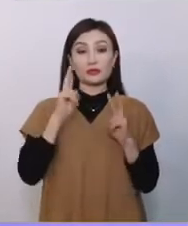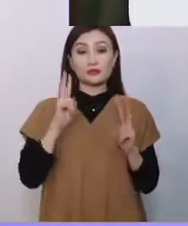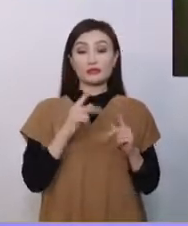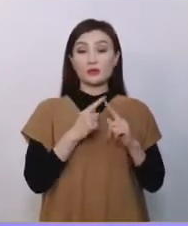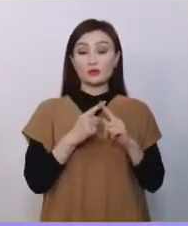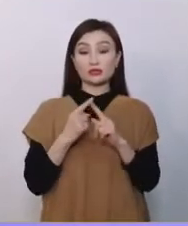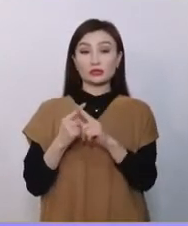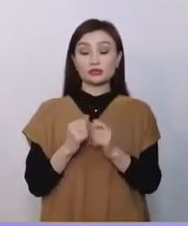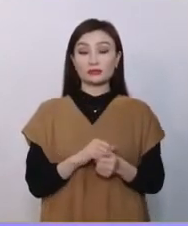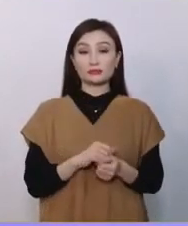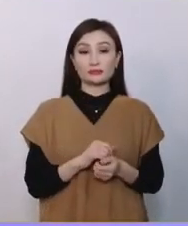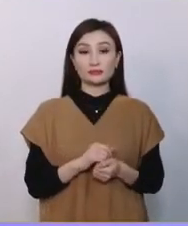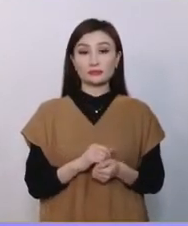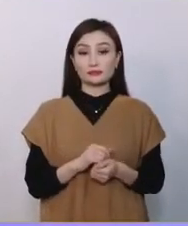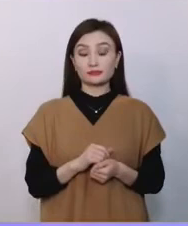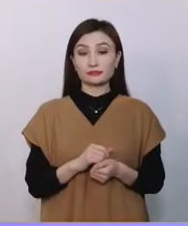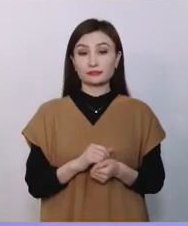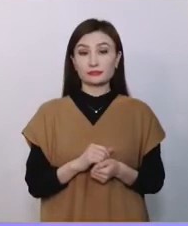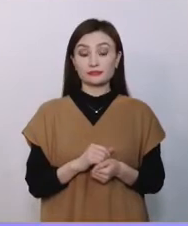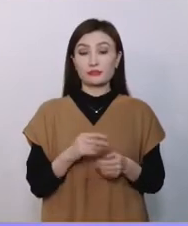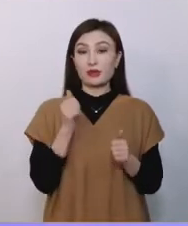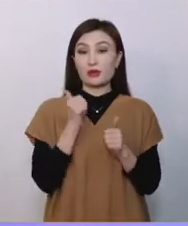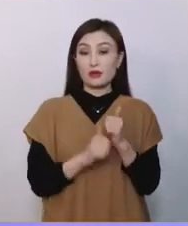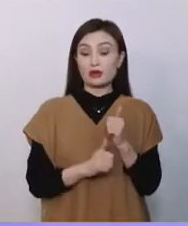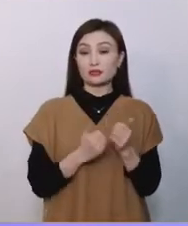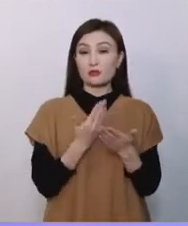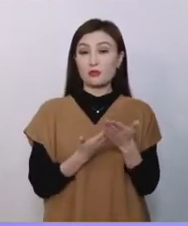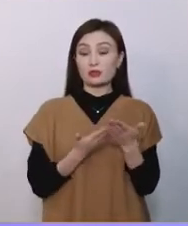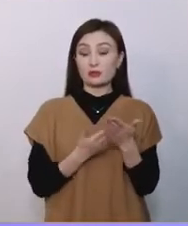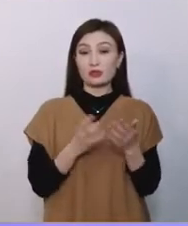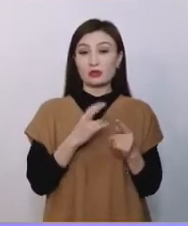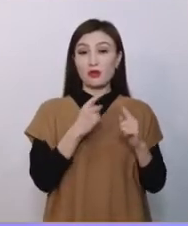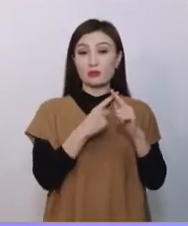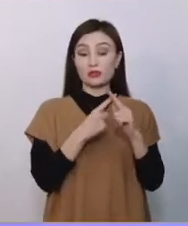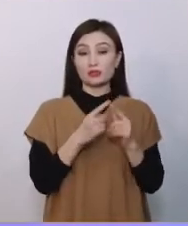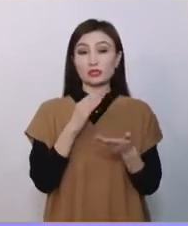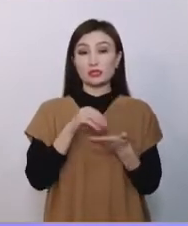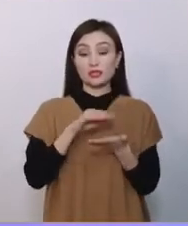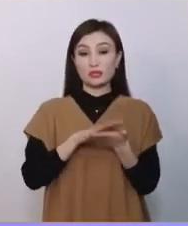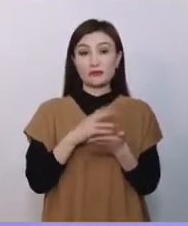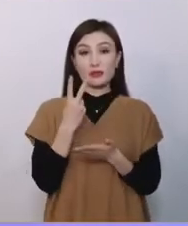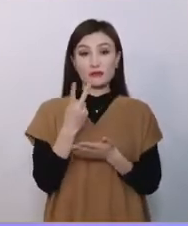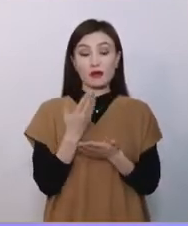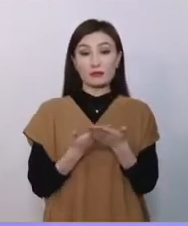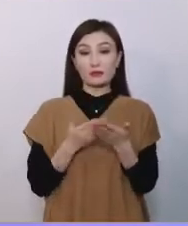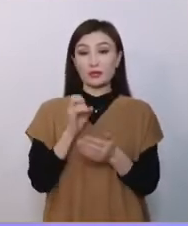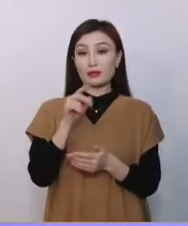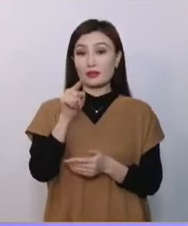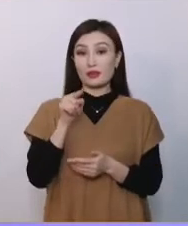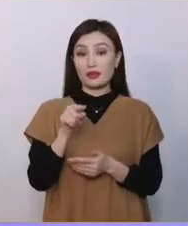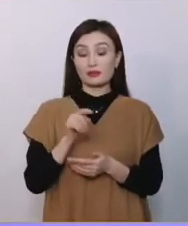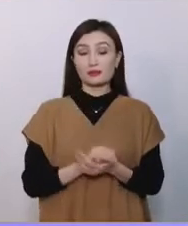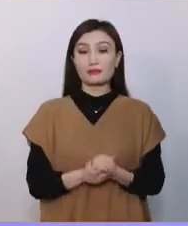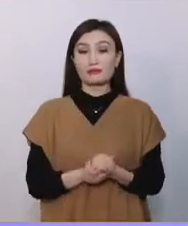множители каждому примеру на умножение составьте два примера наделение